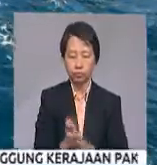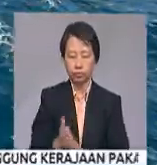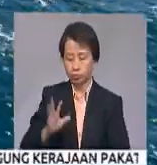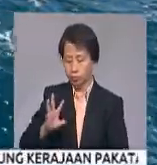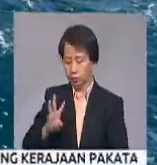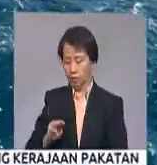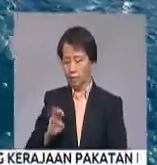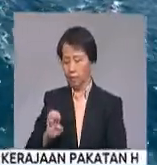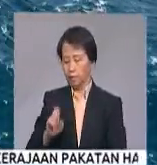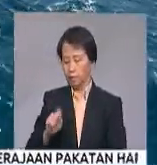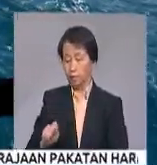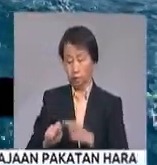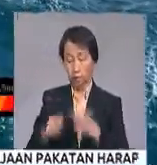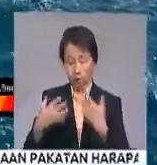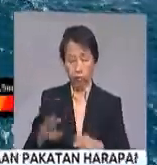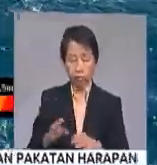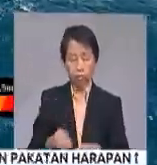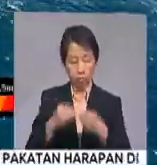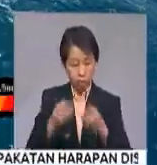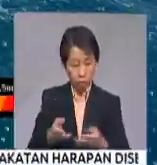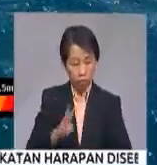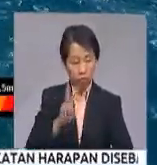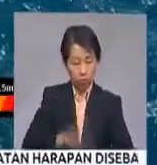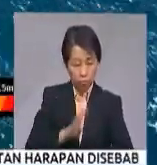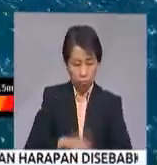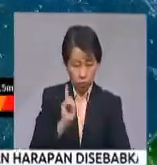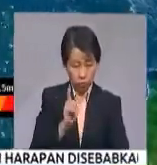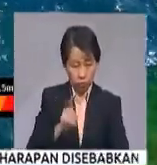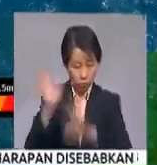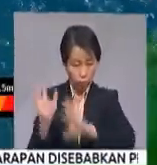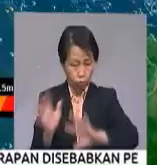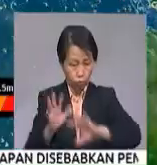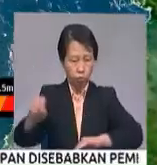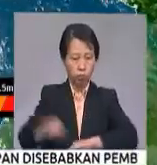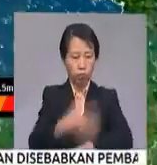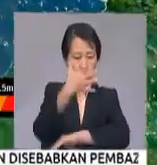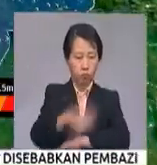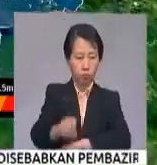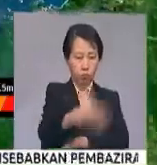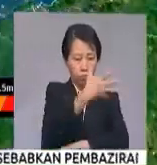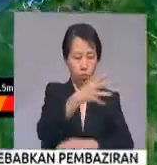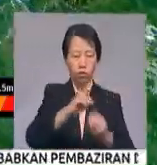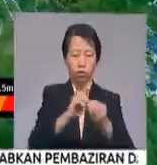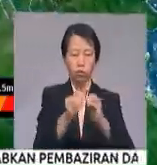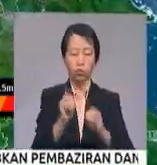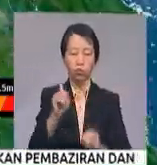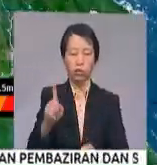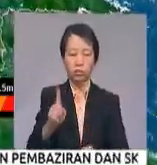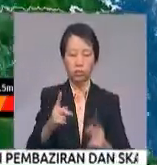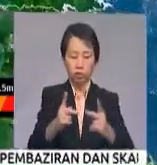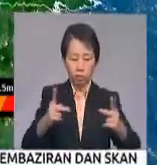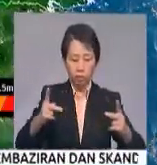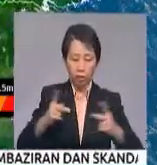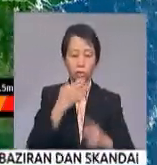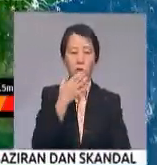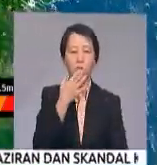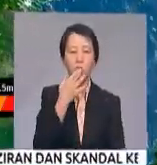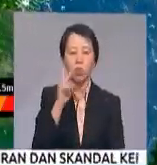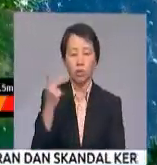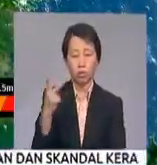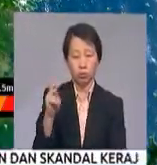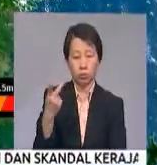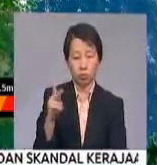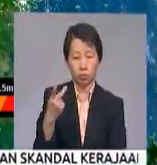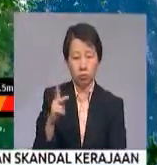Jabatan Meteorologi Malaysia telah mengeluarkan amaran angin kencang dan laut bergelora peringkat pertama di kawasan yang bertanda kuning yang